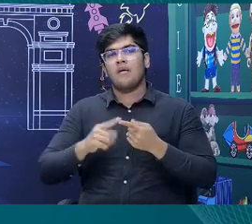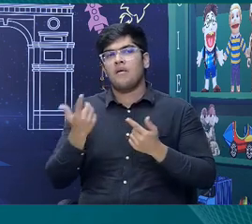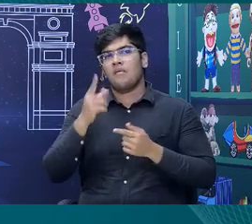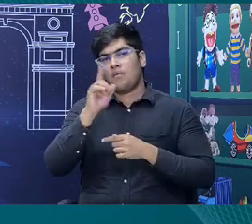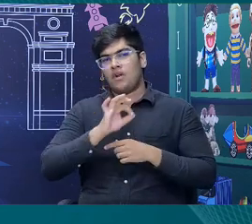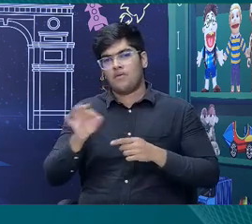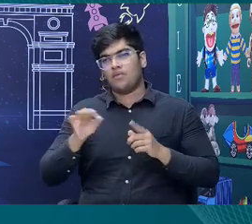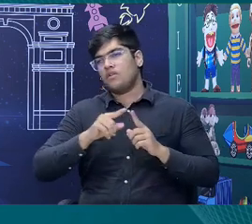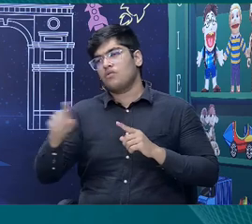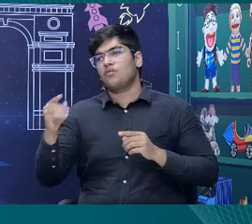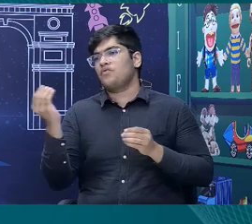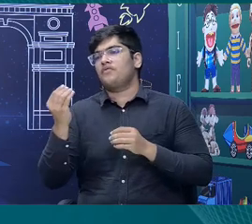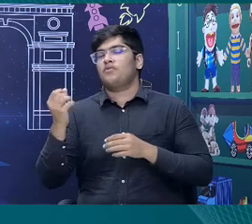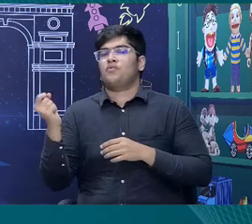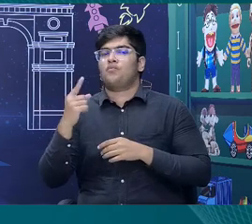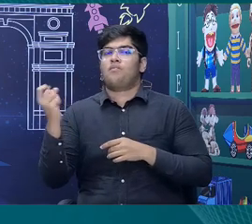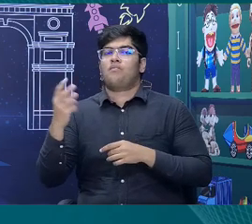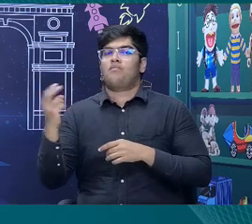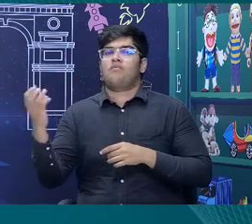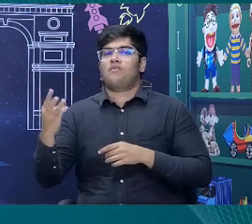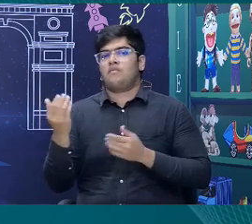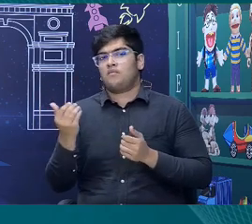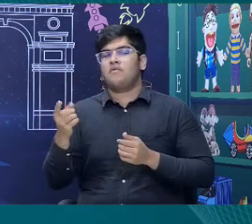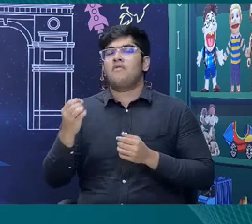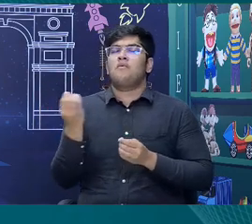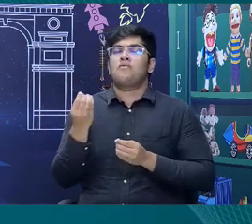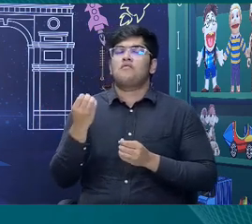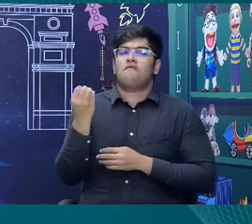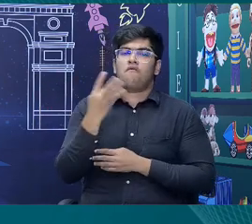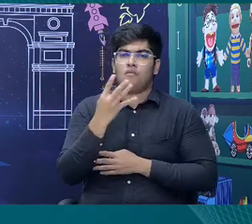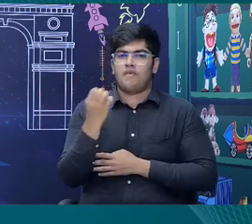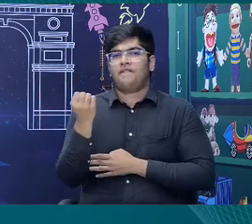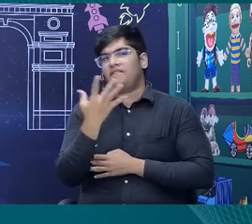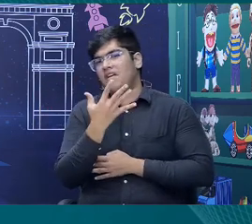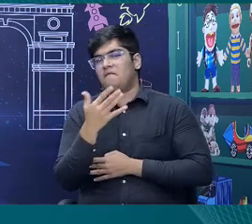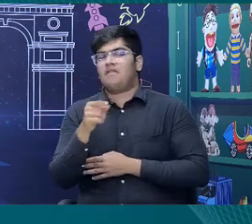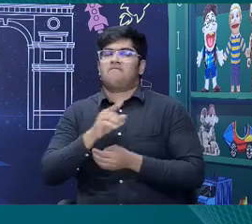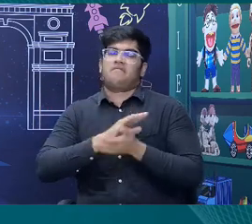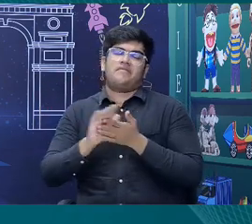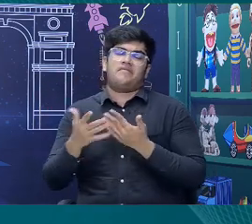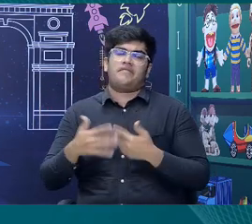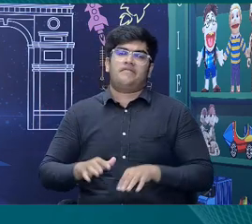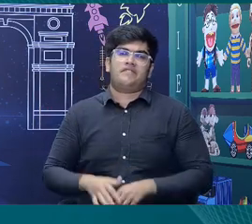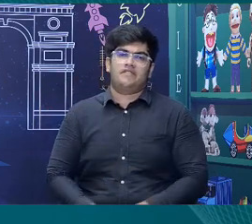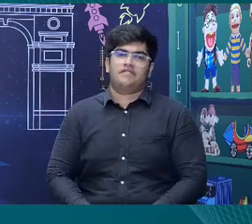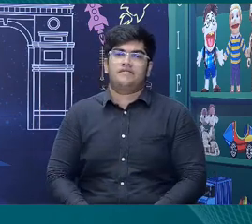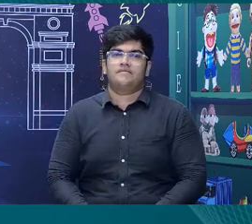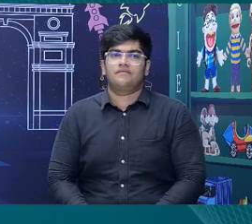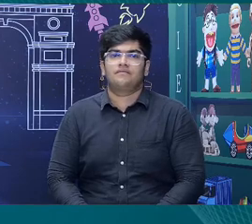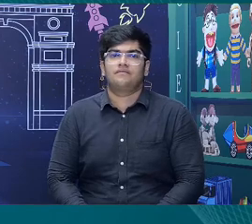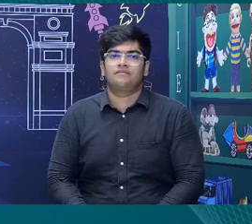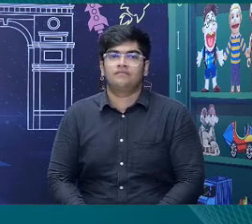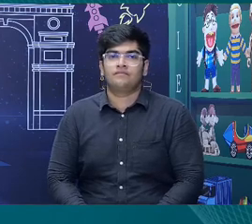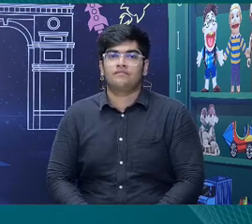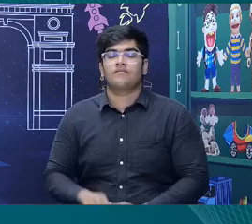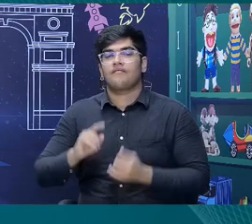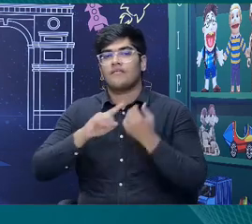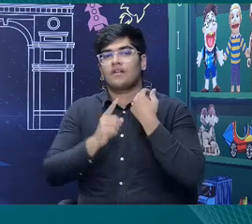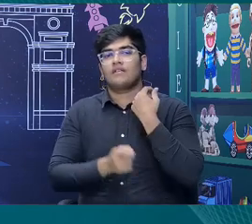टू फ्यू मंथ्स तो ये यूजुअली चार पाच छ महीने के अंदर खत्म हो जाती है राइट तो लास्ट वन